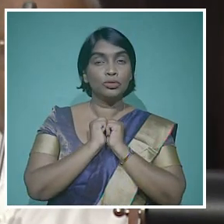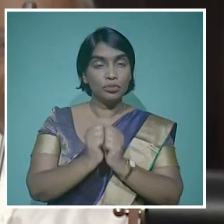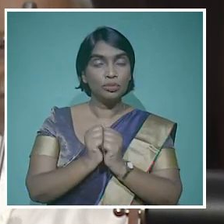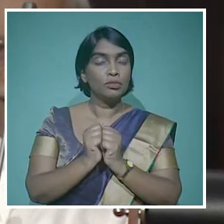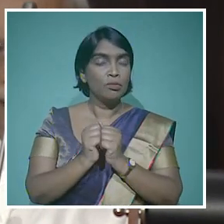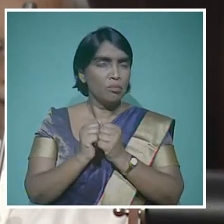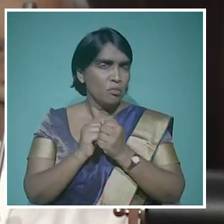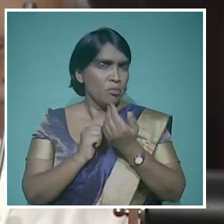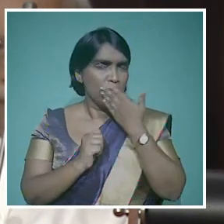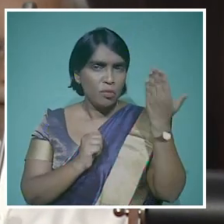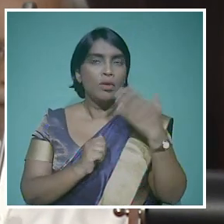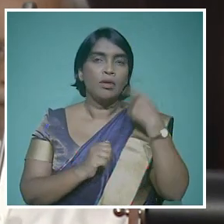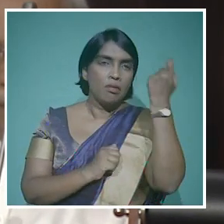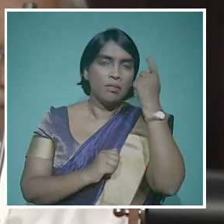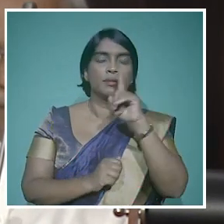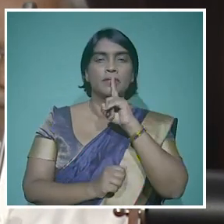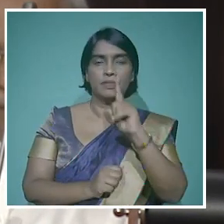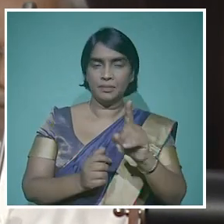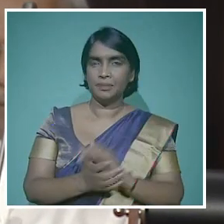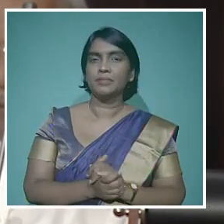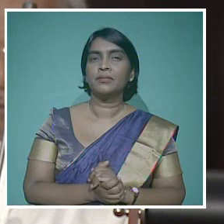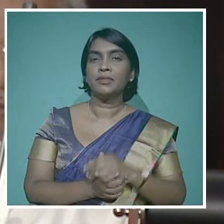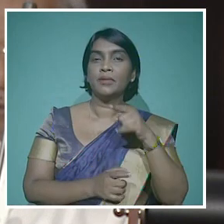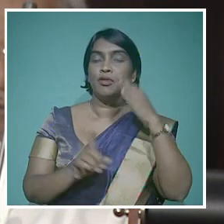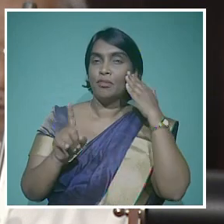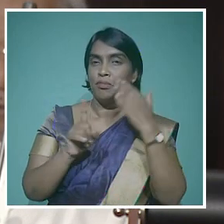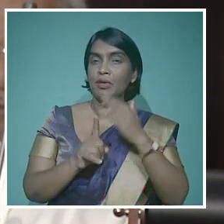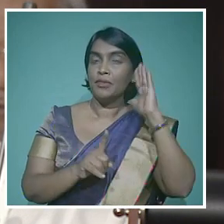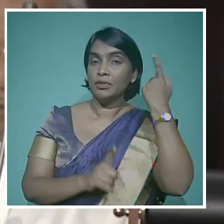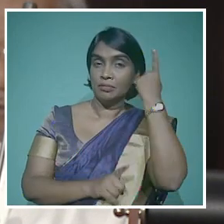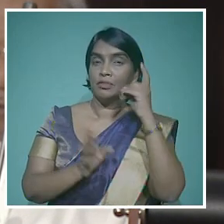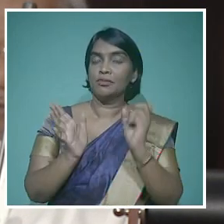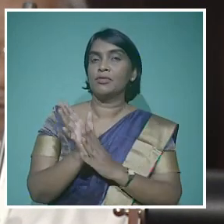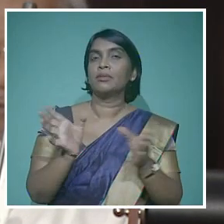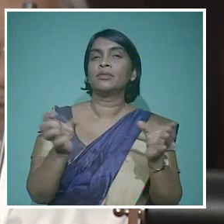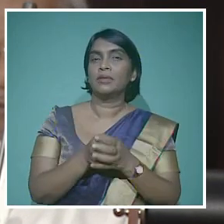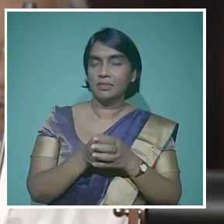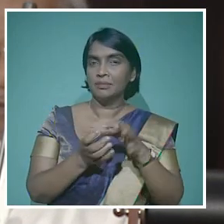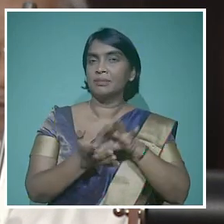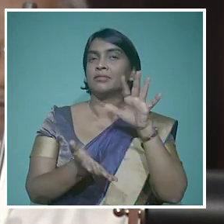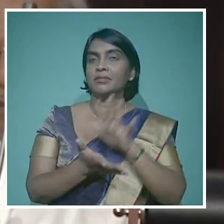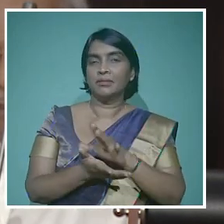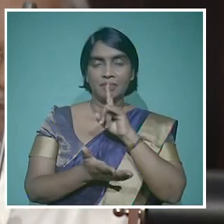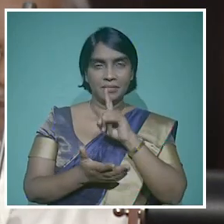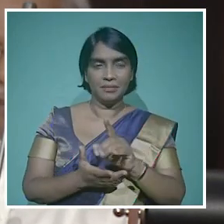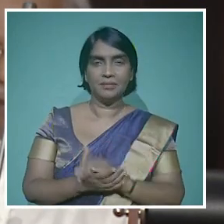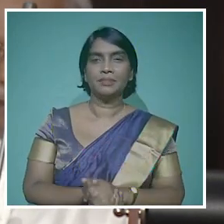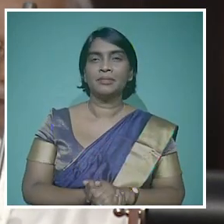බැලිය යුතුයයි මම යෝජනා කරනවා. මේ සඳහා විශේෂඥ කමිටුවක් පත් කිරීමට යෝජනා